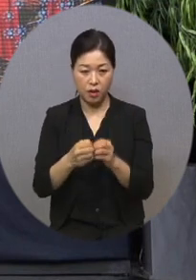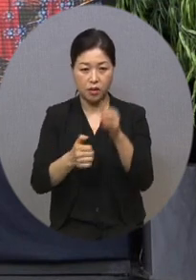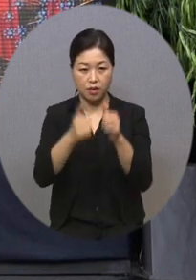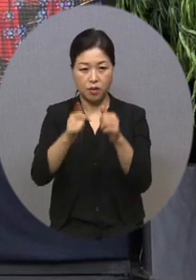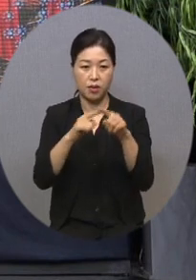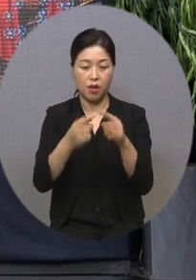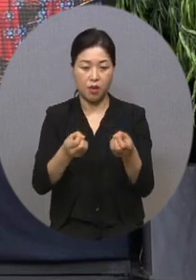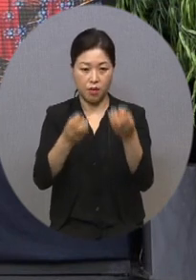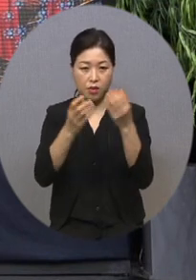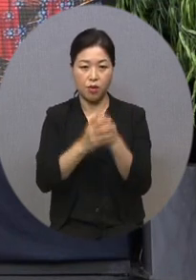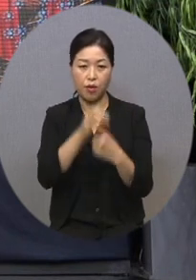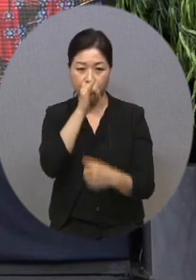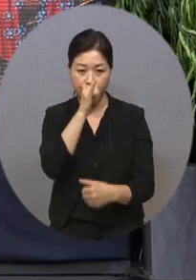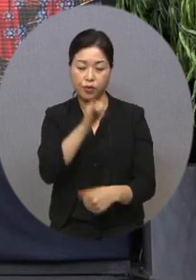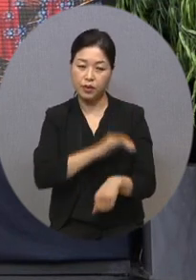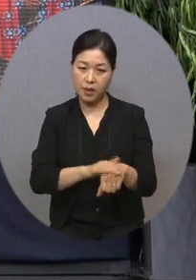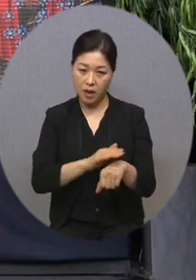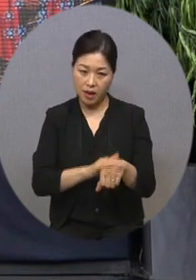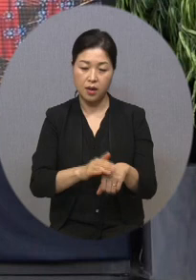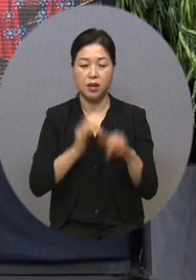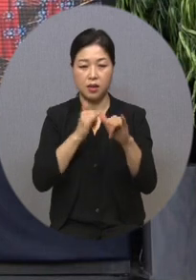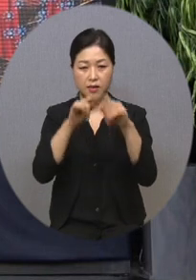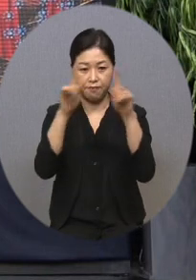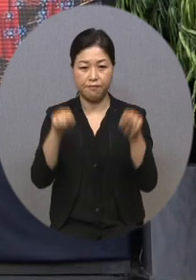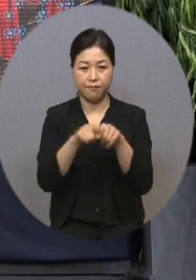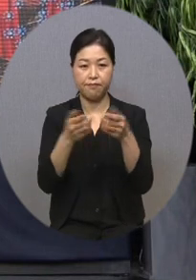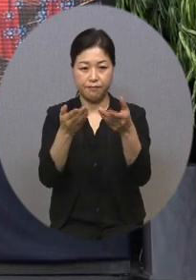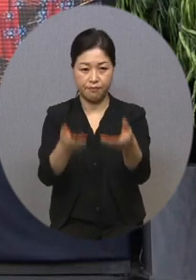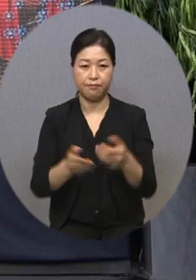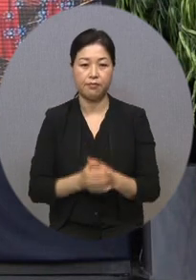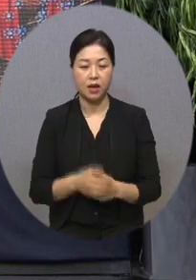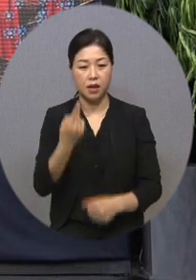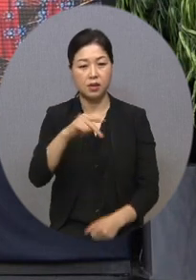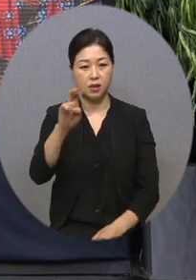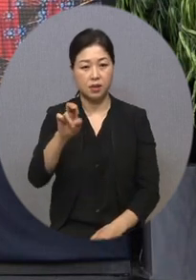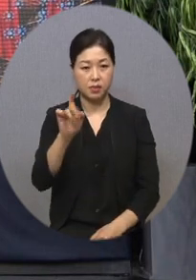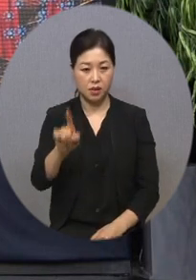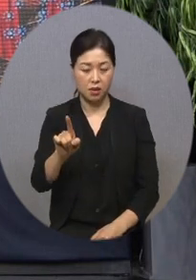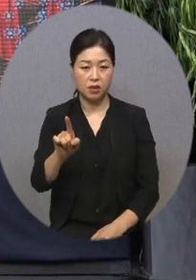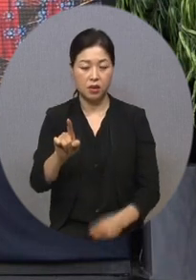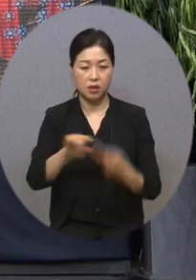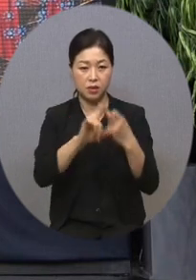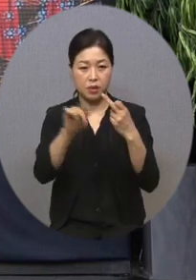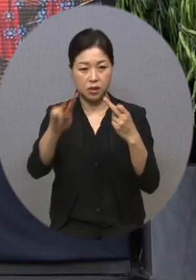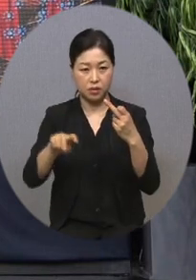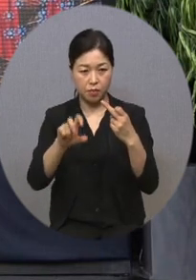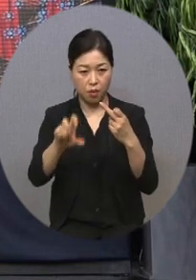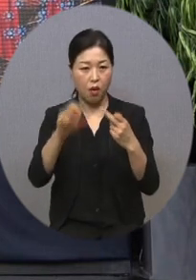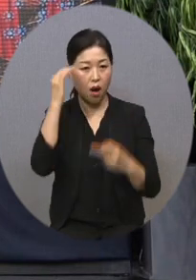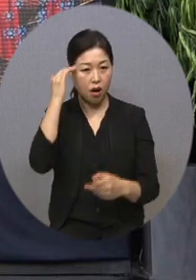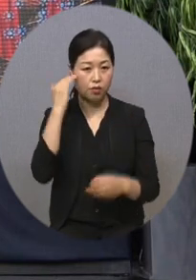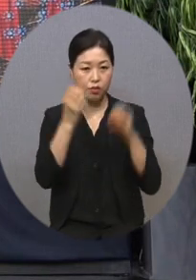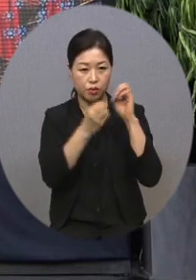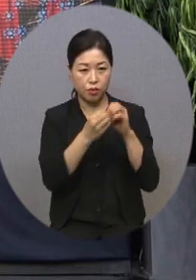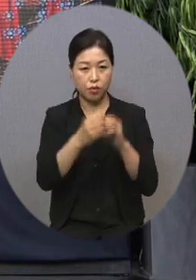우수한 성적으로 입상하였기에 이 상장을 드립니다. 2021년 12월 25일